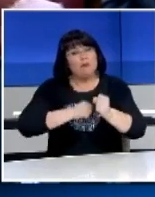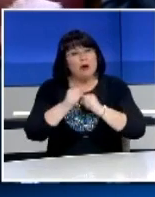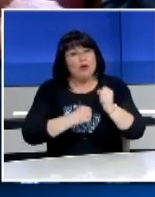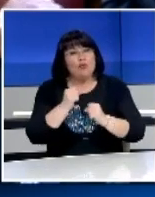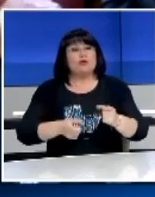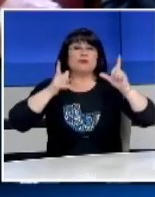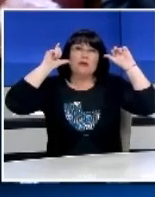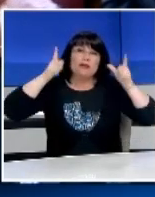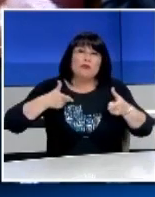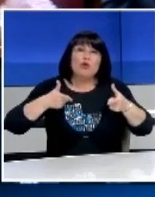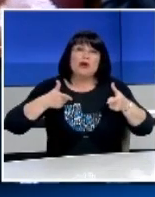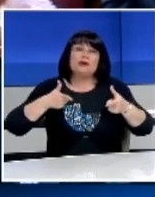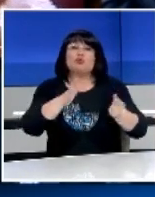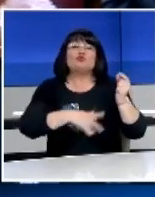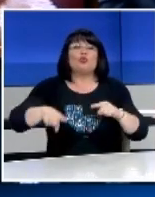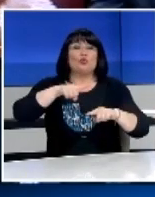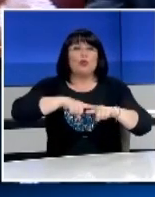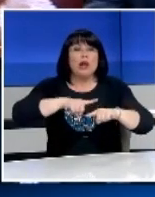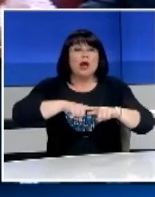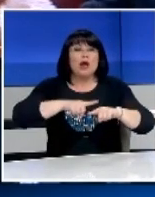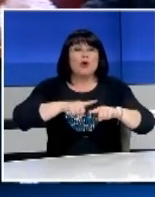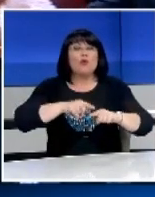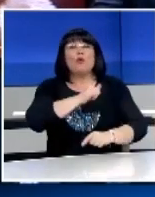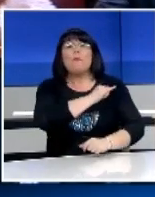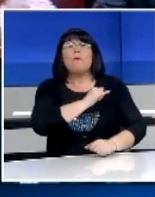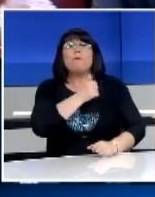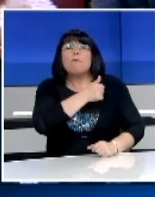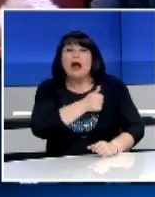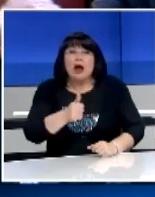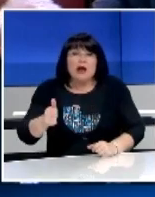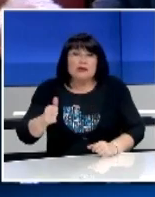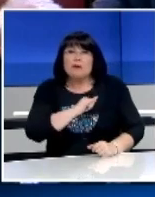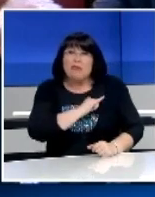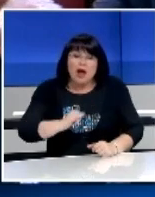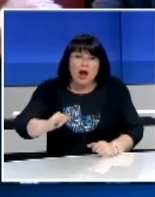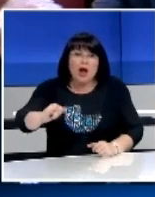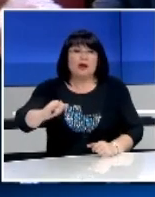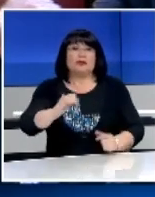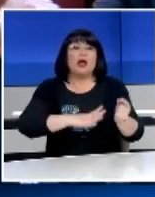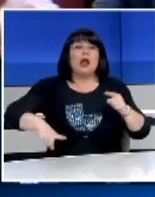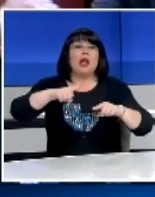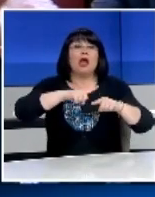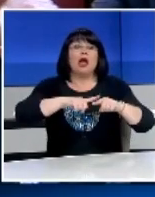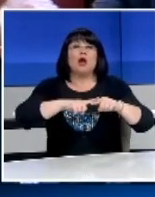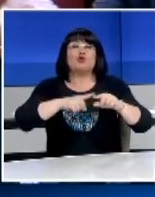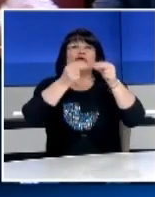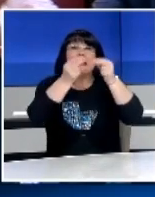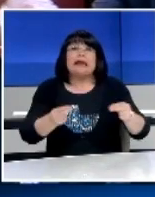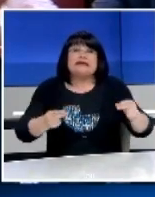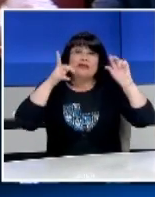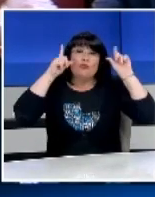τους δημοκρατικούς αγώνες του ελληνικού λαού, γιατί πάντοτε ο ελληνικός λαός βρίσκει διέξοδο στη δημοκρατία